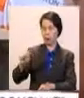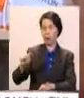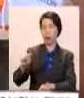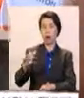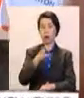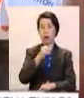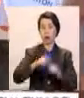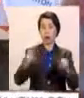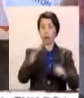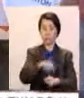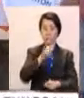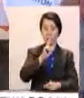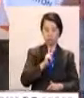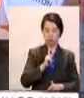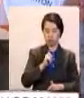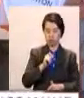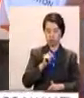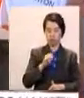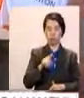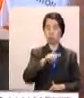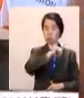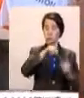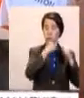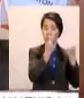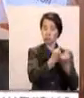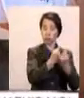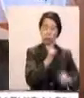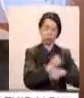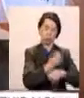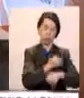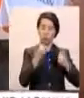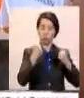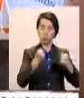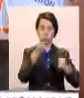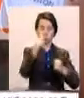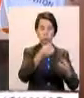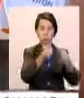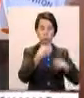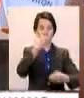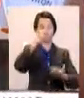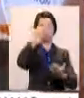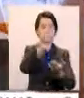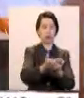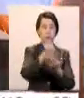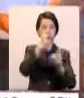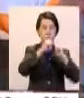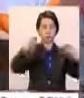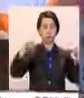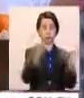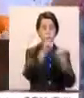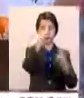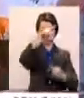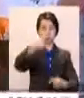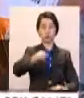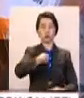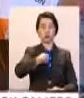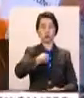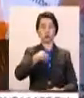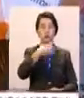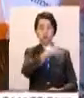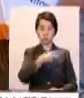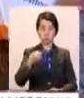KTM punya kru memang bekerja keras dan bertukar lumus untuk memberi yang terbaik kepada tim dan untuk saya.